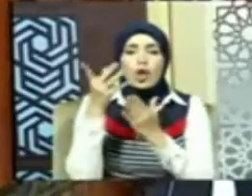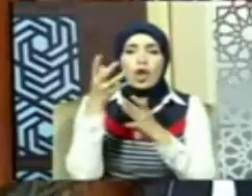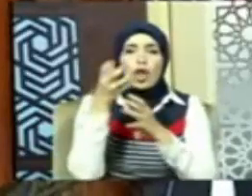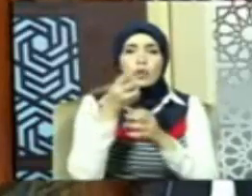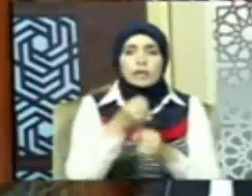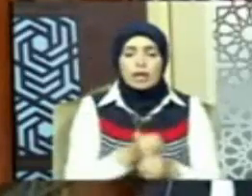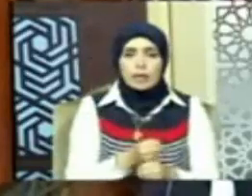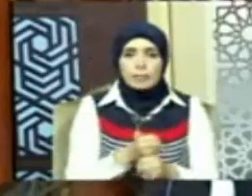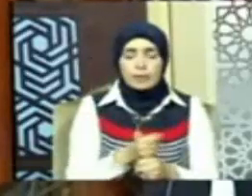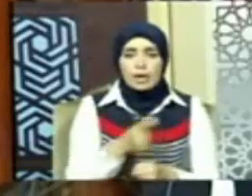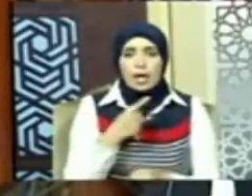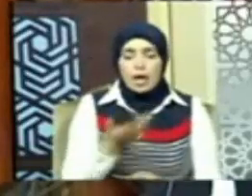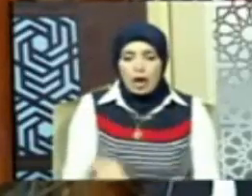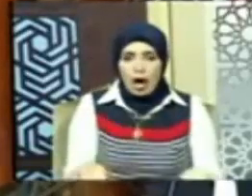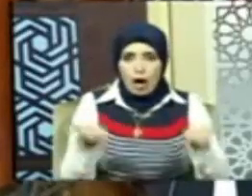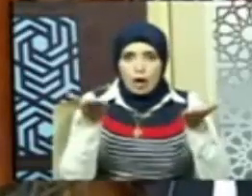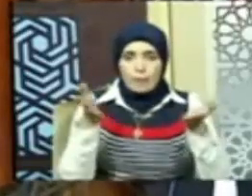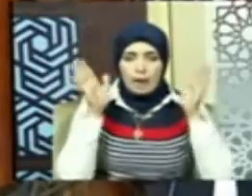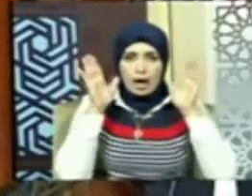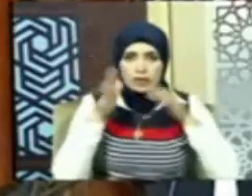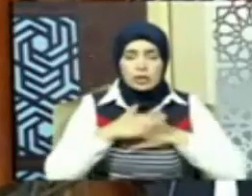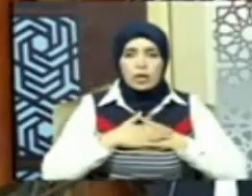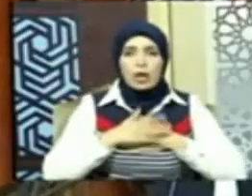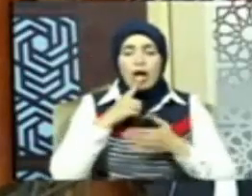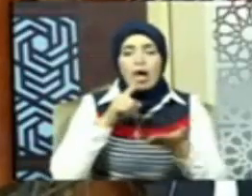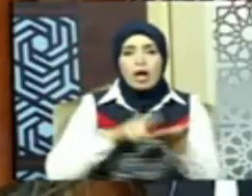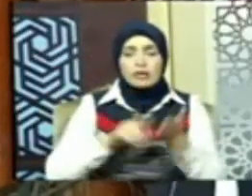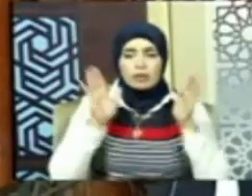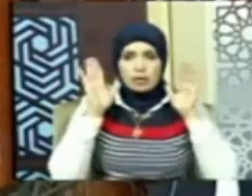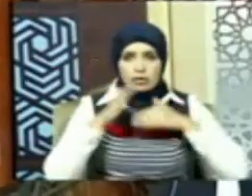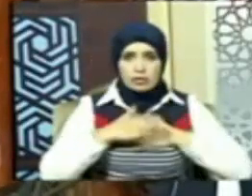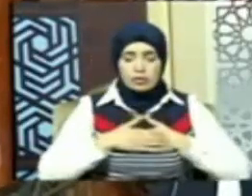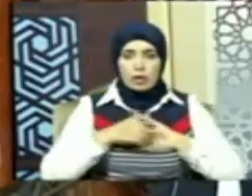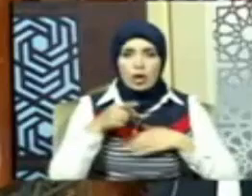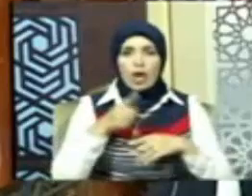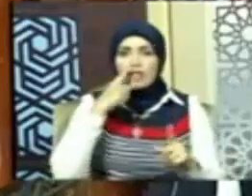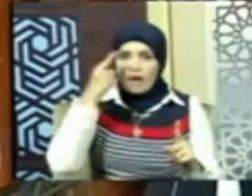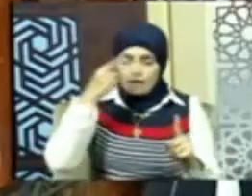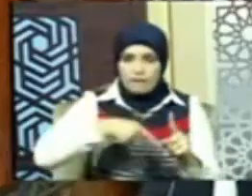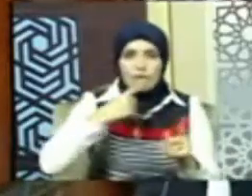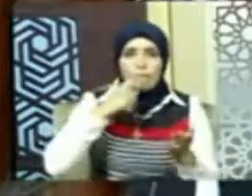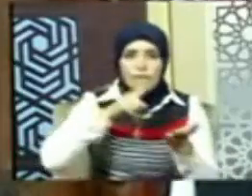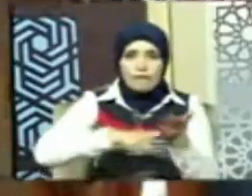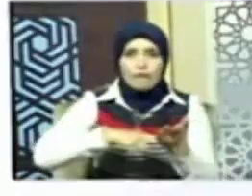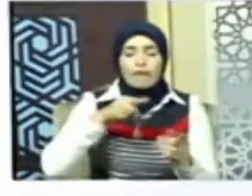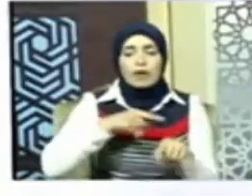تسليما. ويا عبد الله أقم الصلاة، إن الصلاة كانت على المؤمنين كتابا موقوتا.